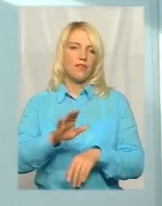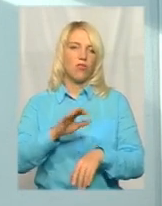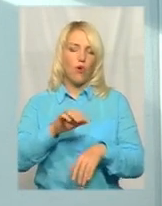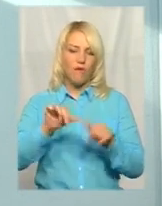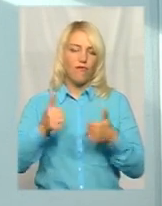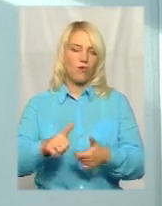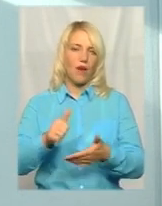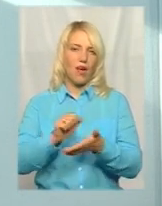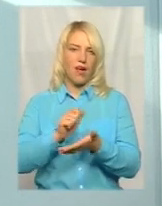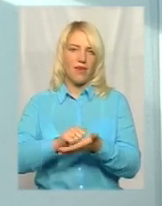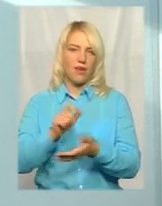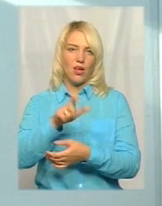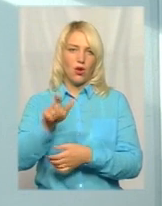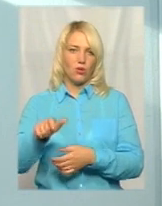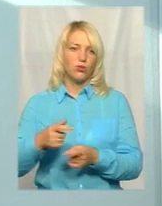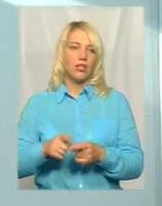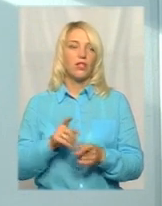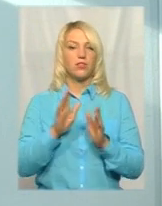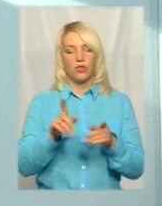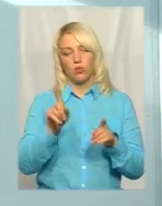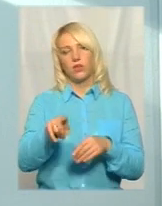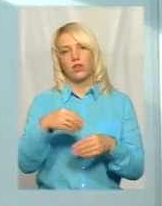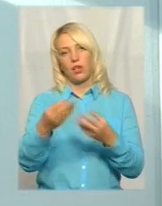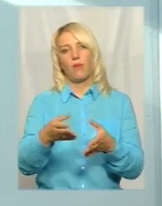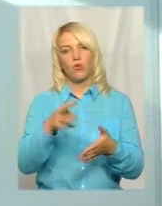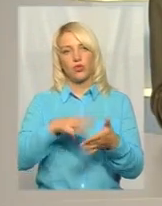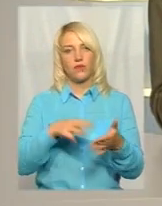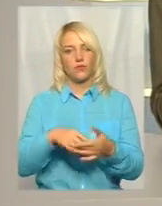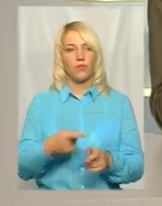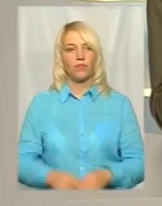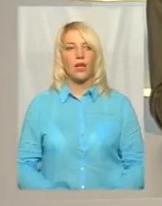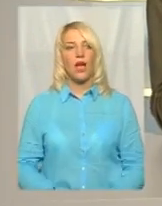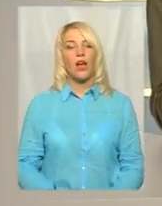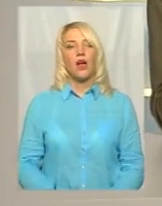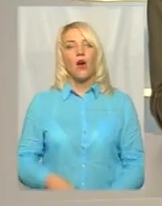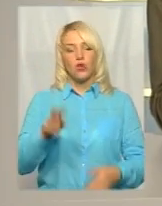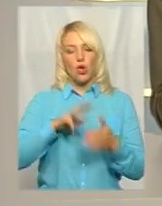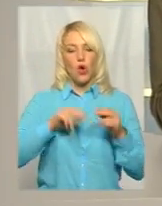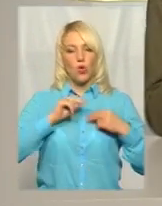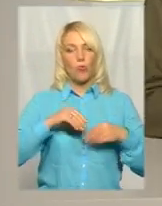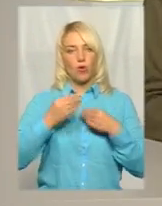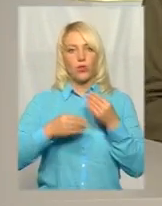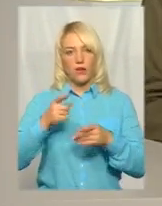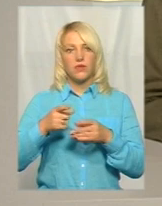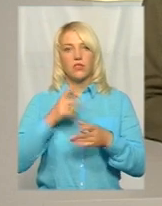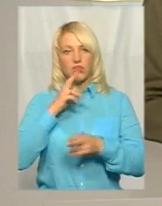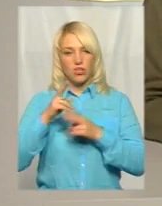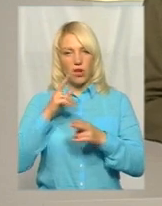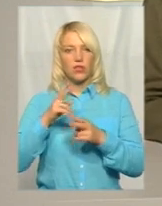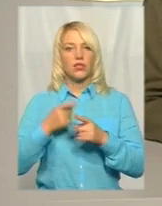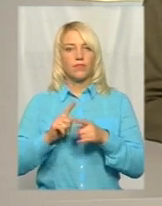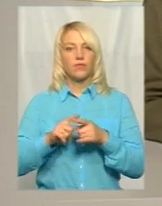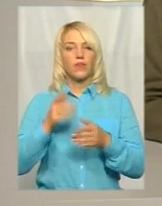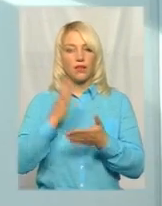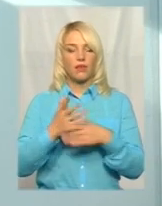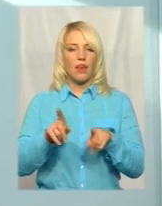знову ж таки не оформляє працівника, тільки тоді буде нести відповідальність. А оштрафовані роботодавці оскаржують штрафи? Звичайно, є